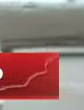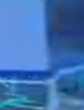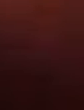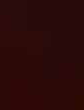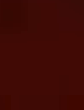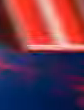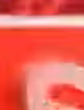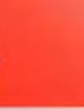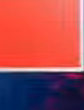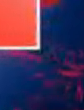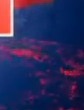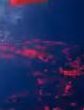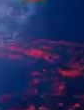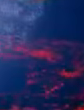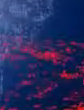белсенді.